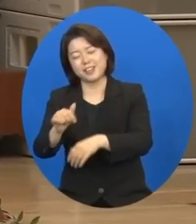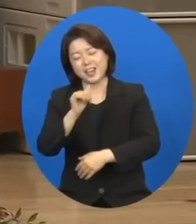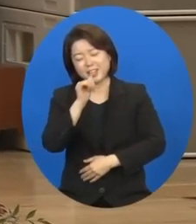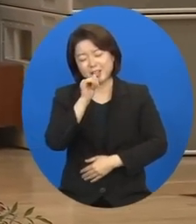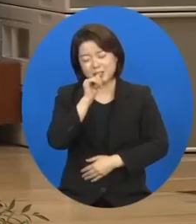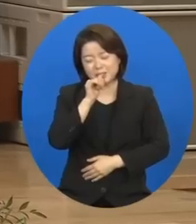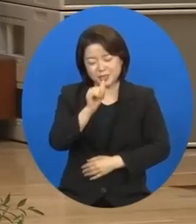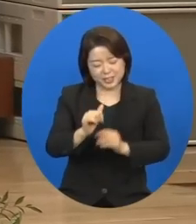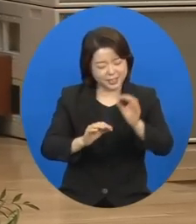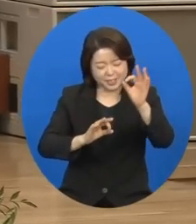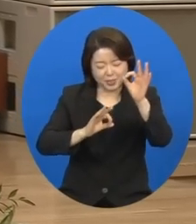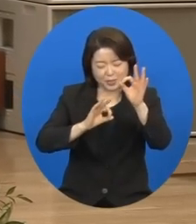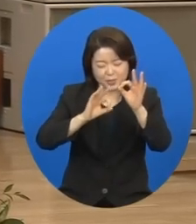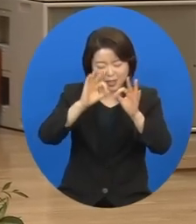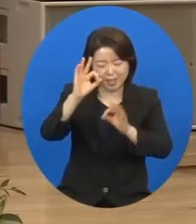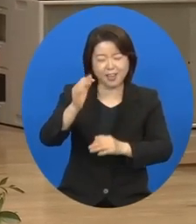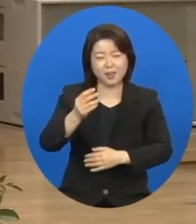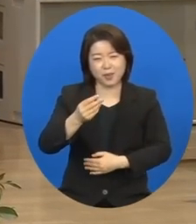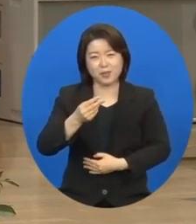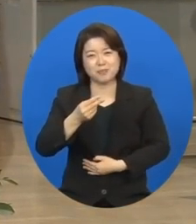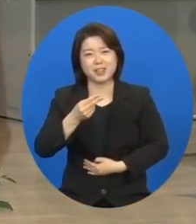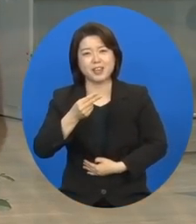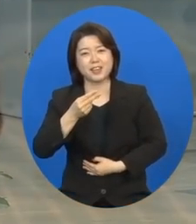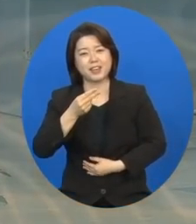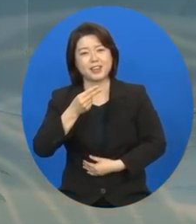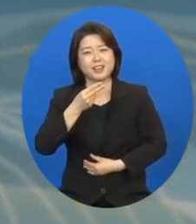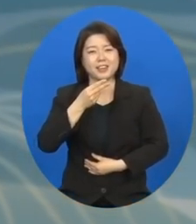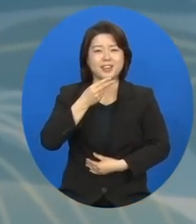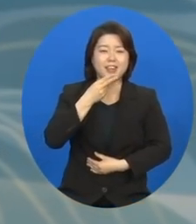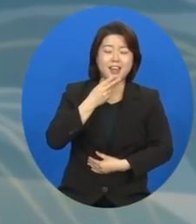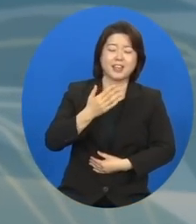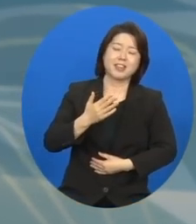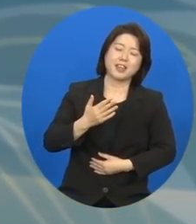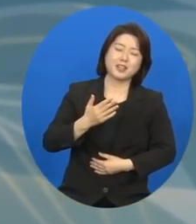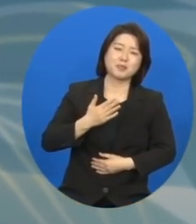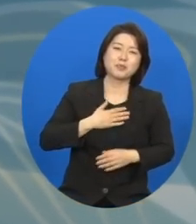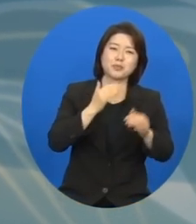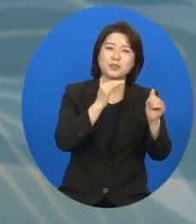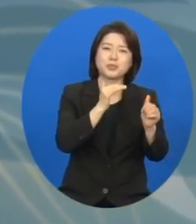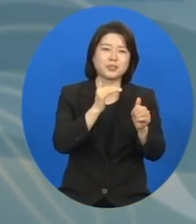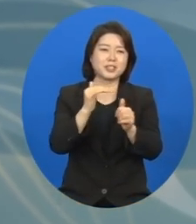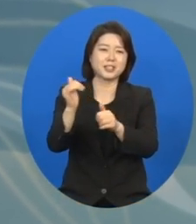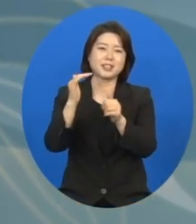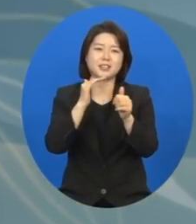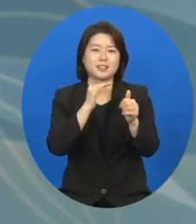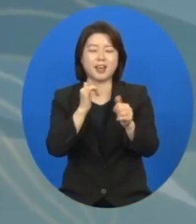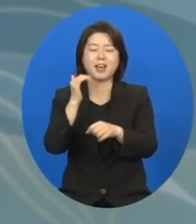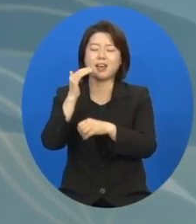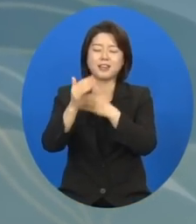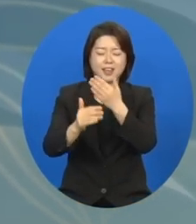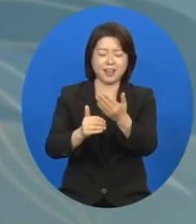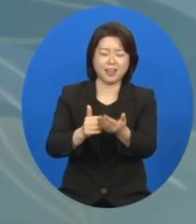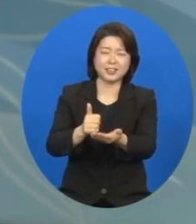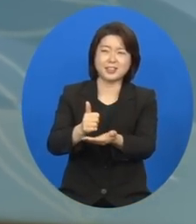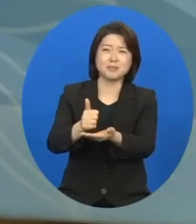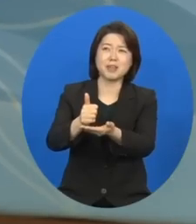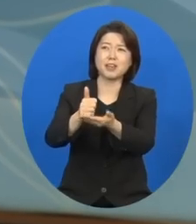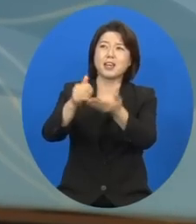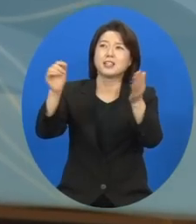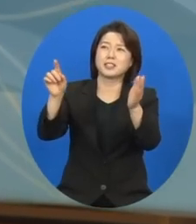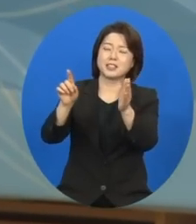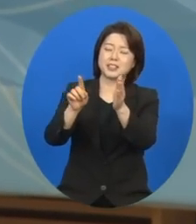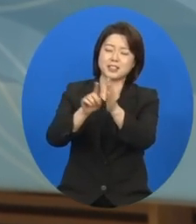부르심에는 결코 실수가 없네. 나를 부르신